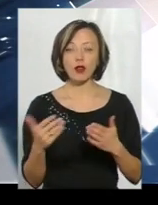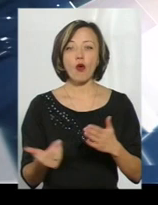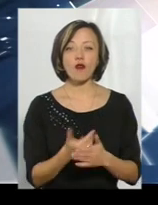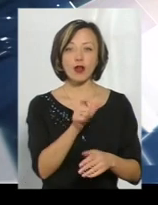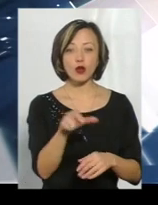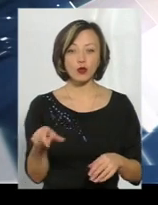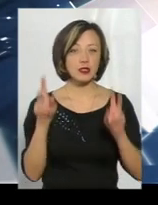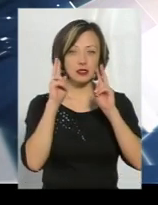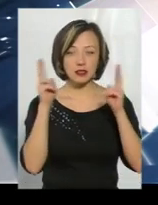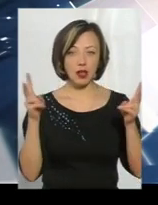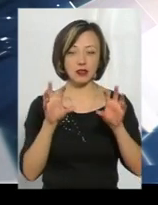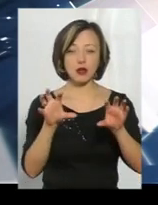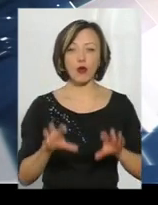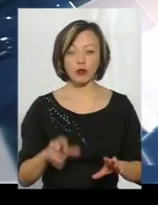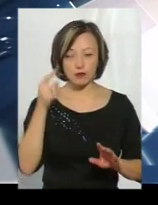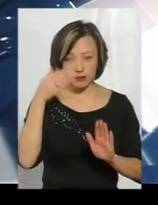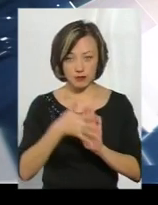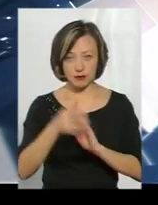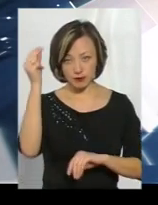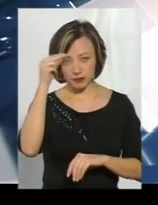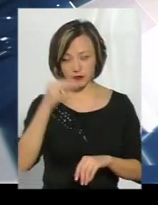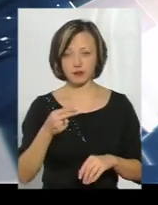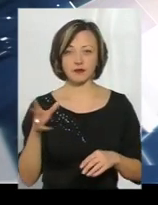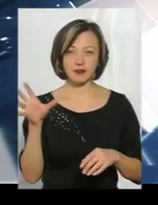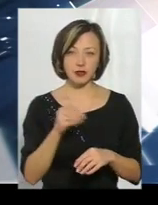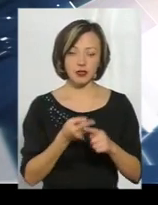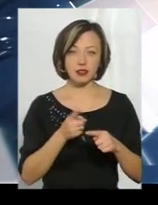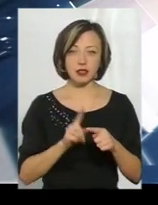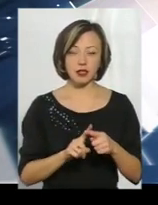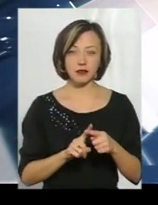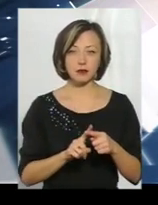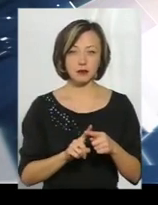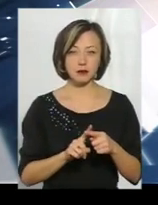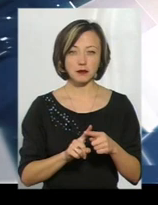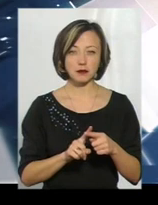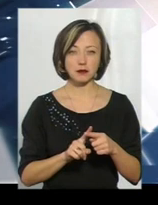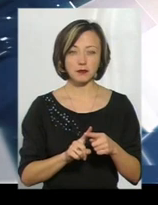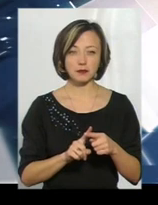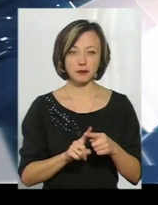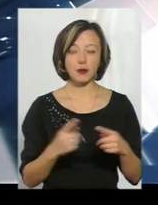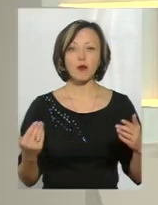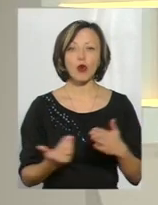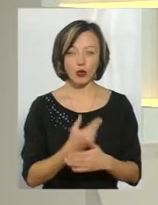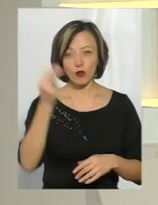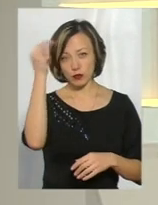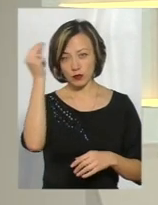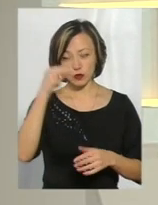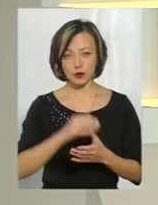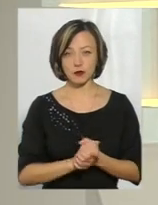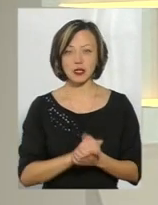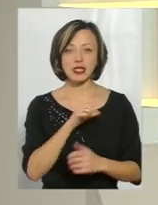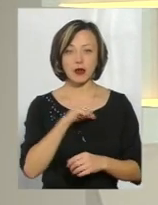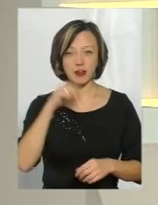практично і не знали, і тепер вони змушені в силу того, що вони працюють в комісіях, самі